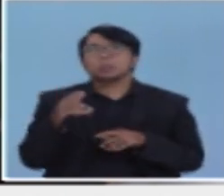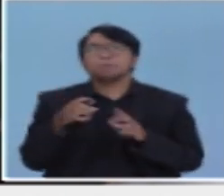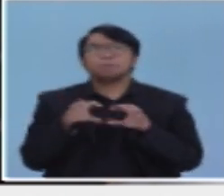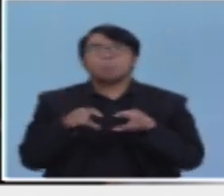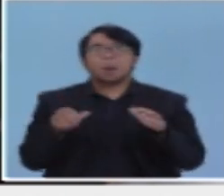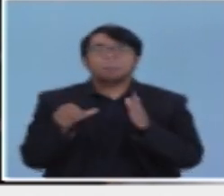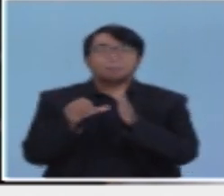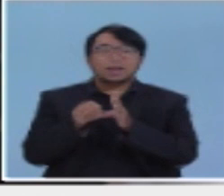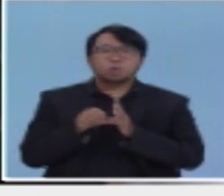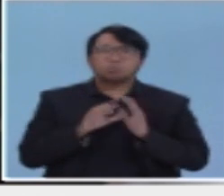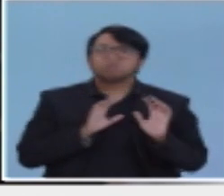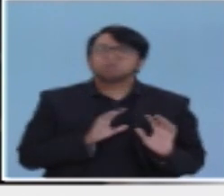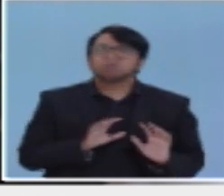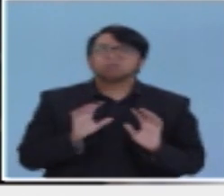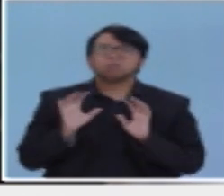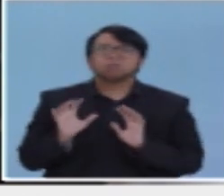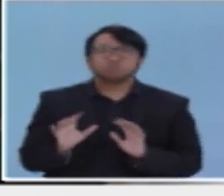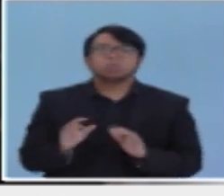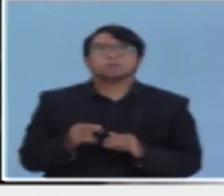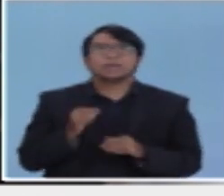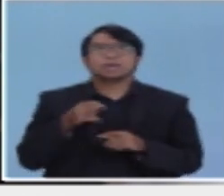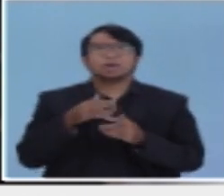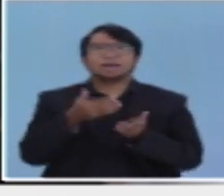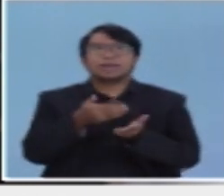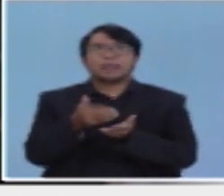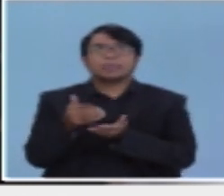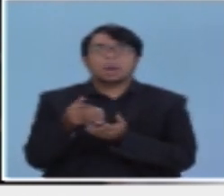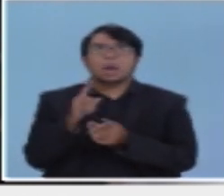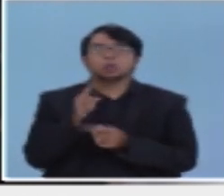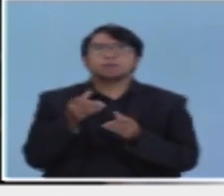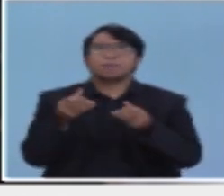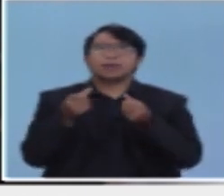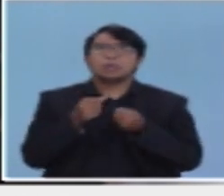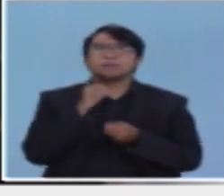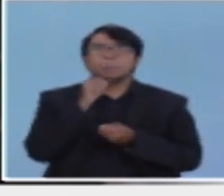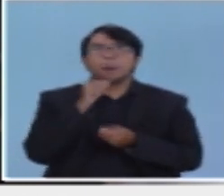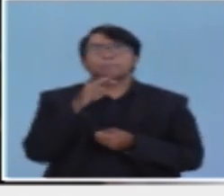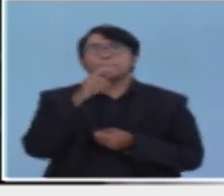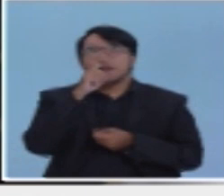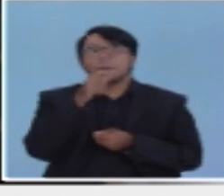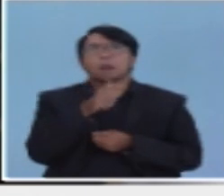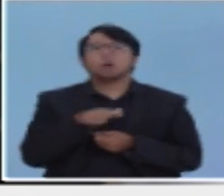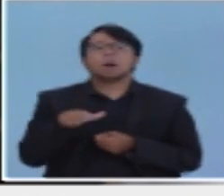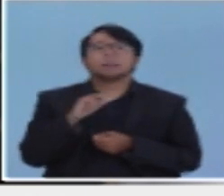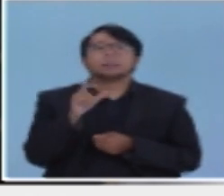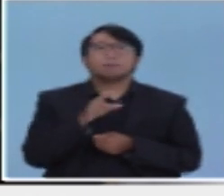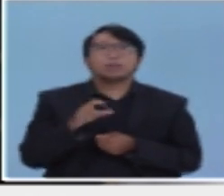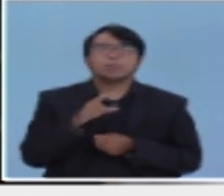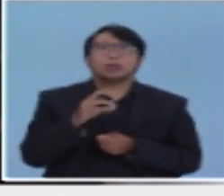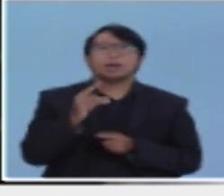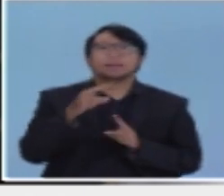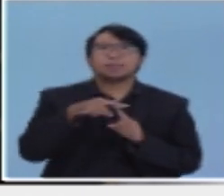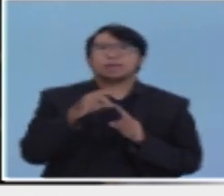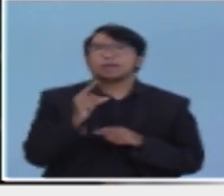address, itu harus dipegang datanya oleh lurah, camat, RT, dan RW. Jadi tidak ada yang